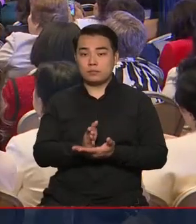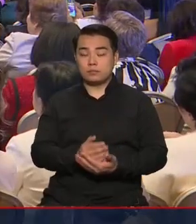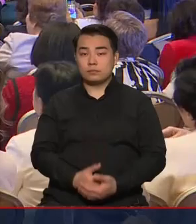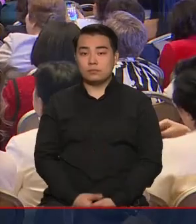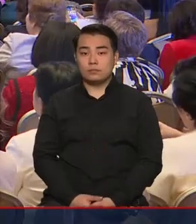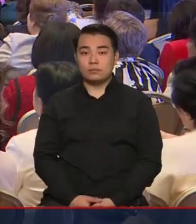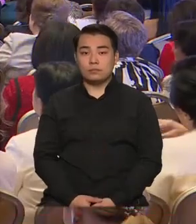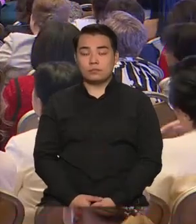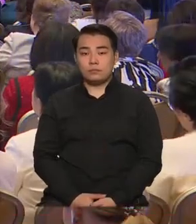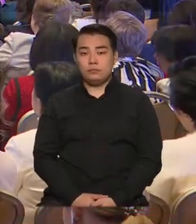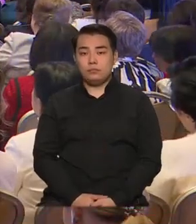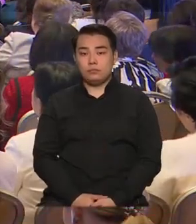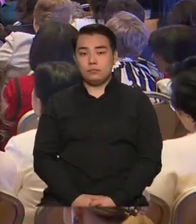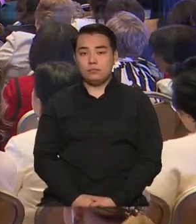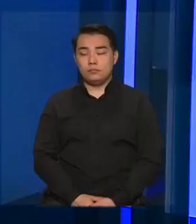Кудайбергенов, Жибек Жола.